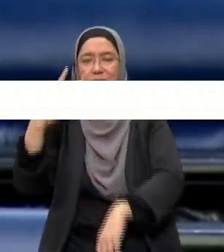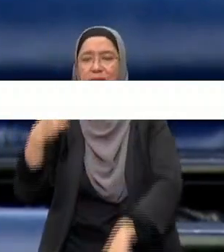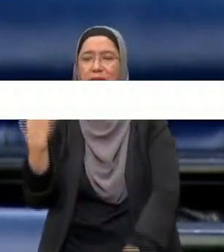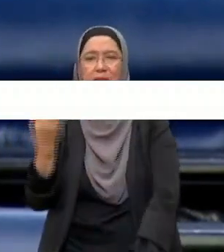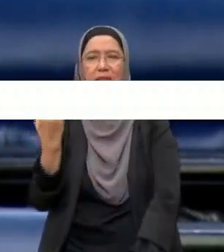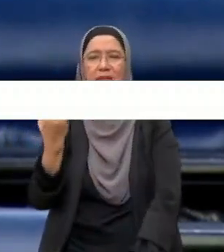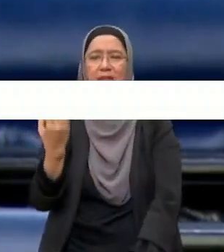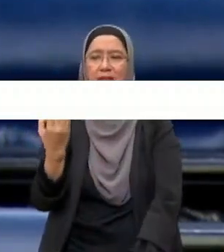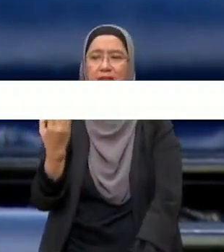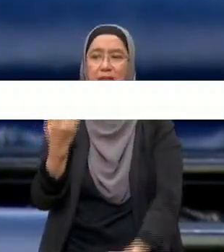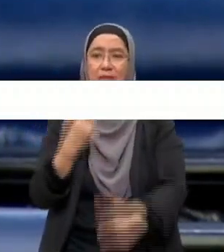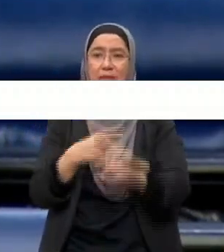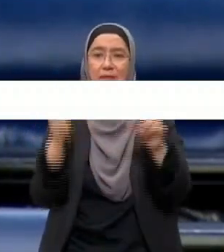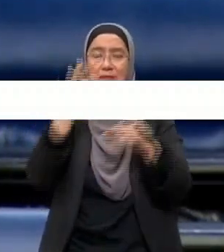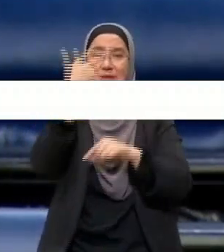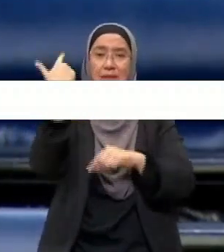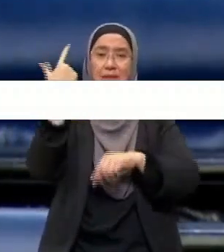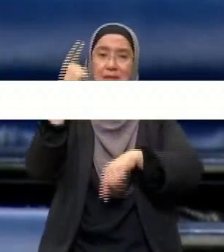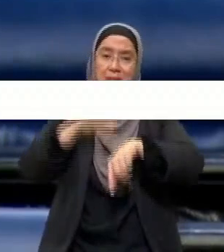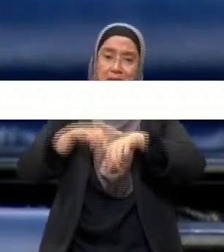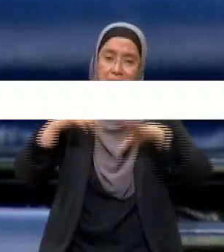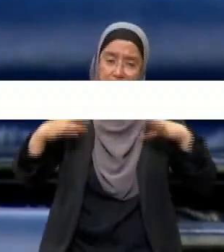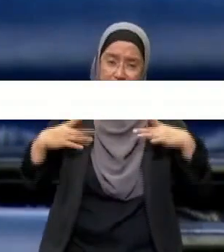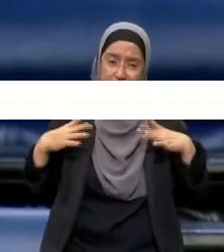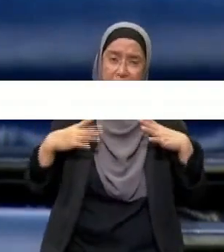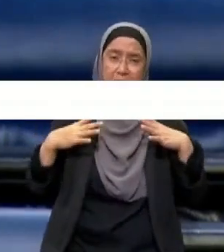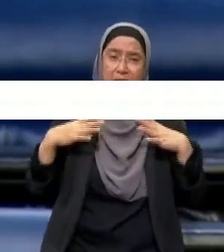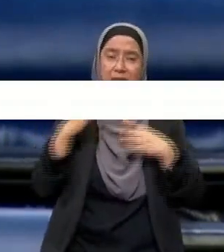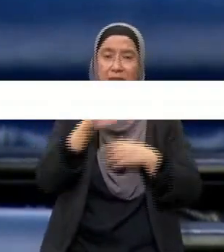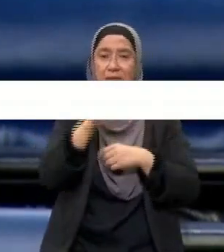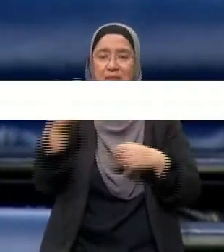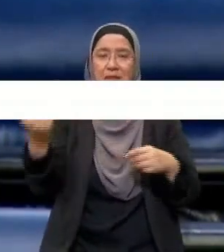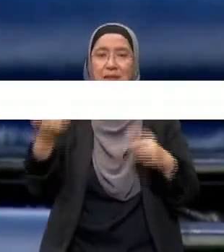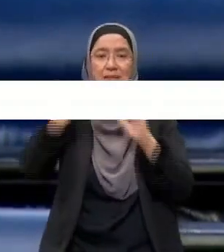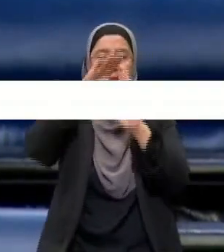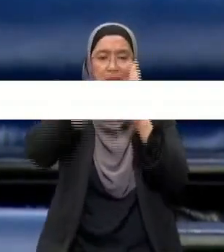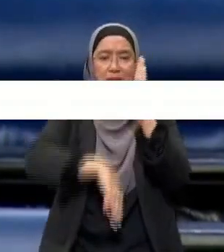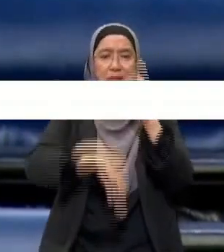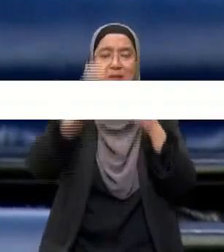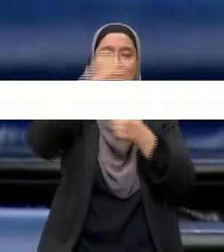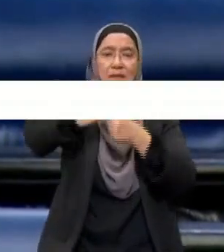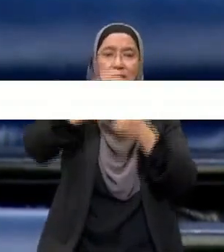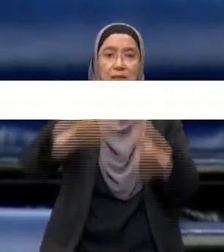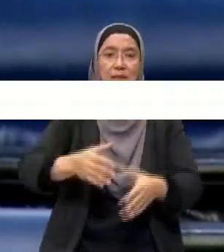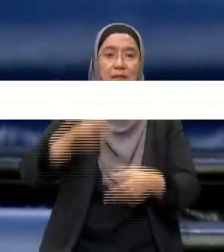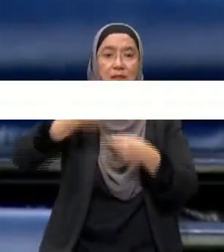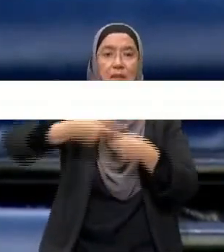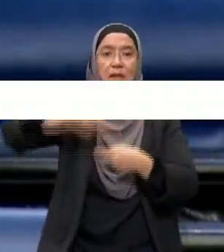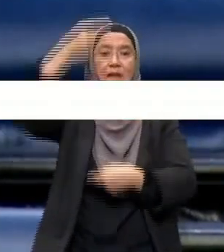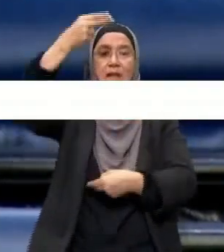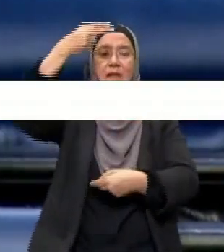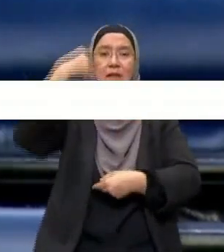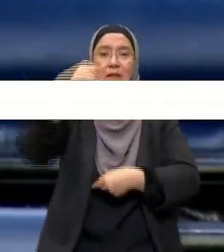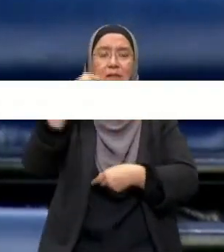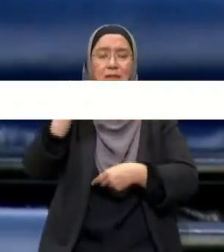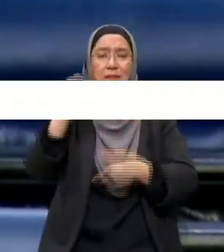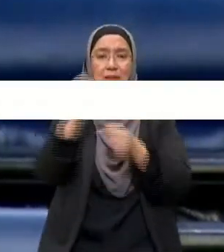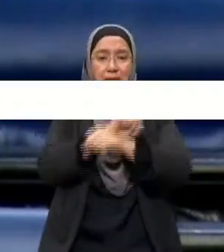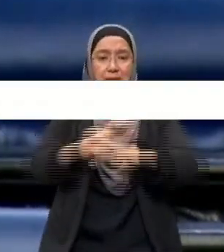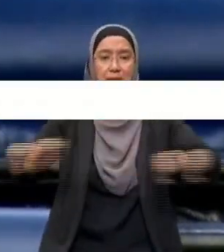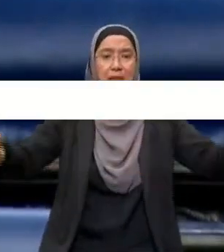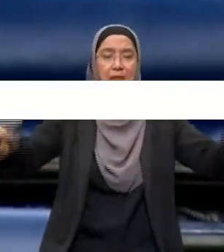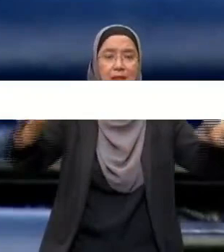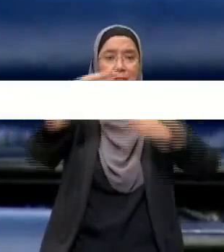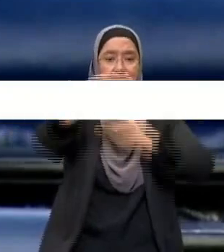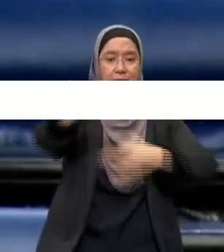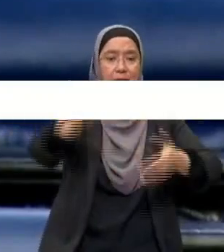keluar oleh pengusa hotel di dewan rakyat Kuala Lumpur hari ini ia susulan rungutan orang ramai mengenai ketidakadilan Hotel tempatan yang